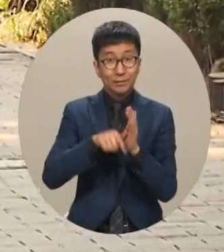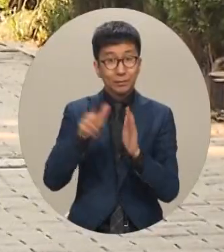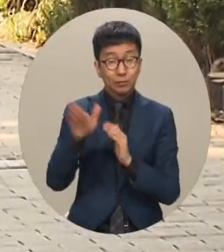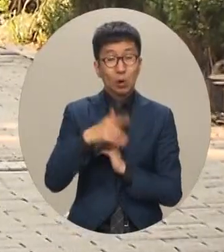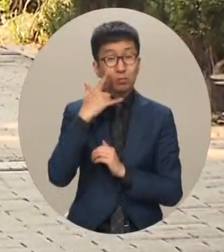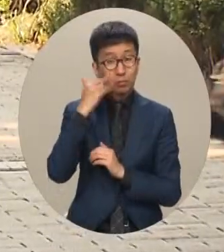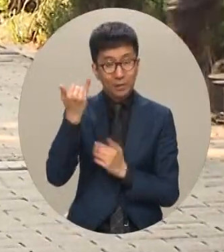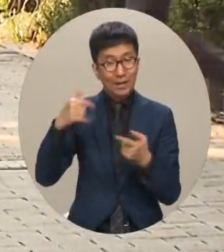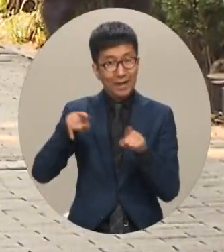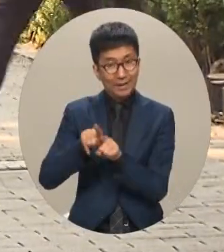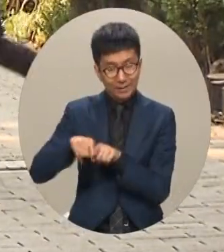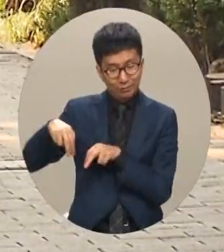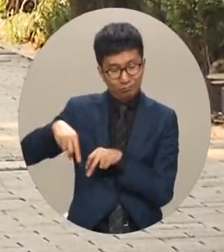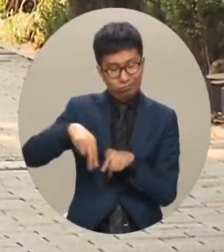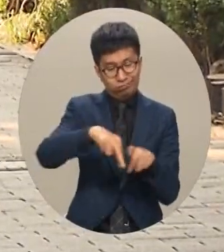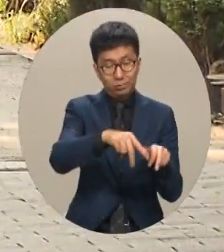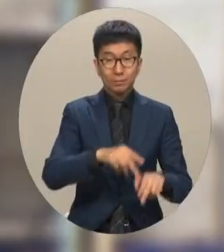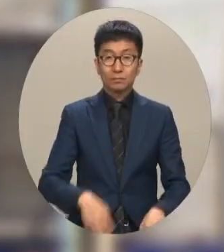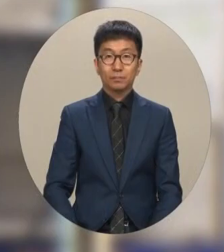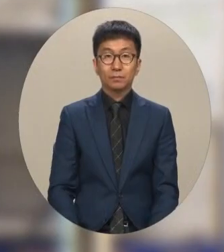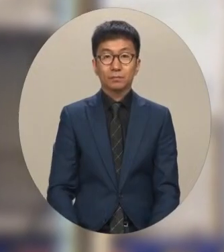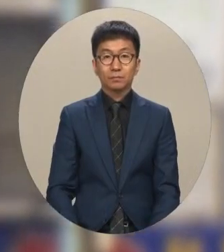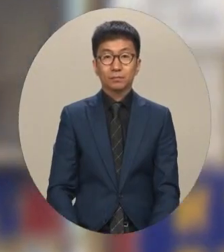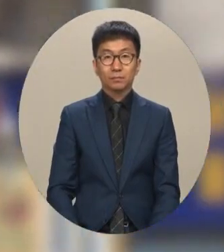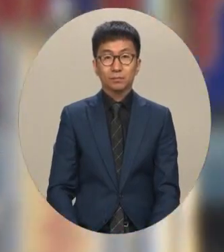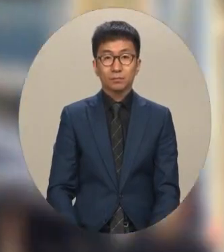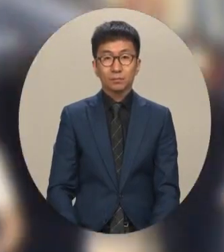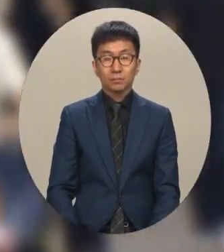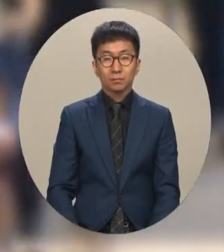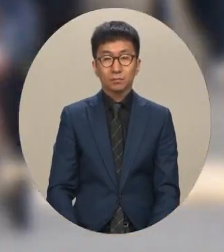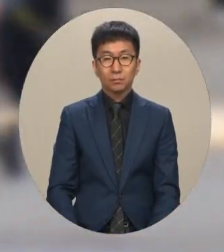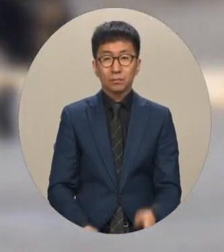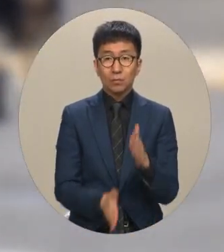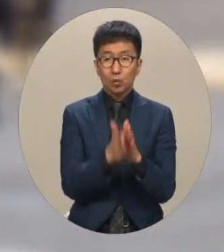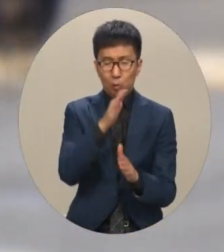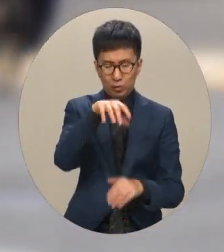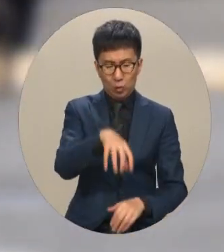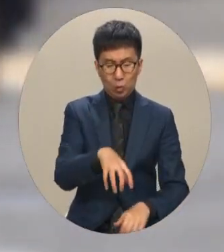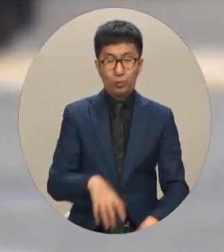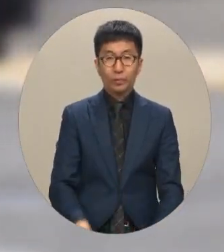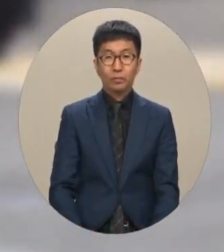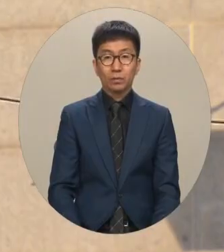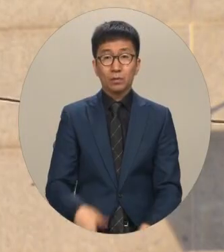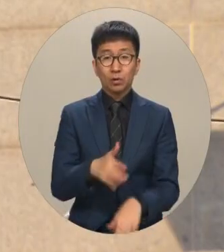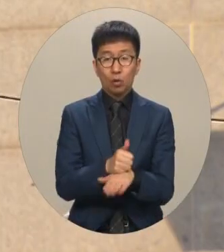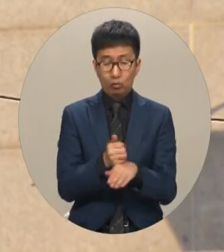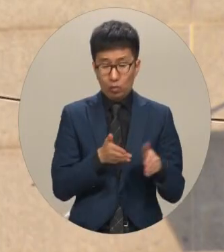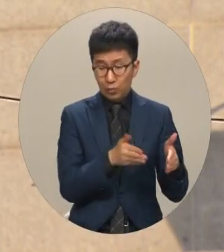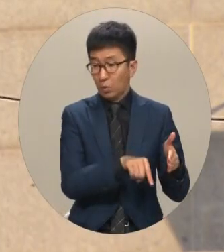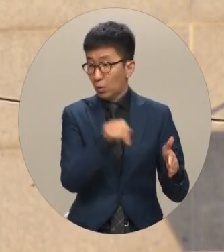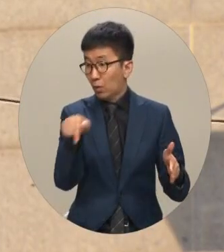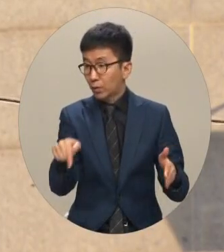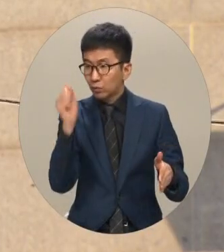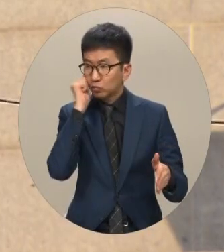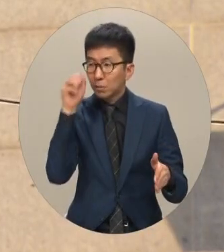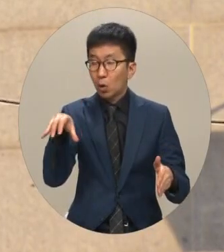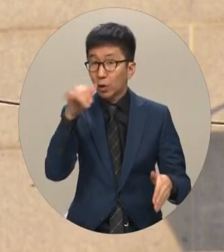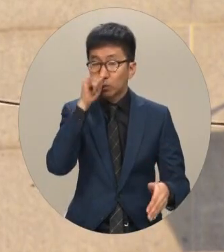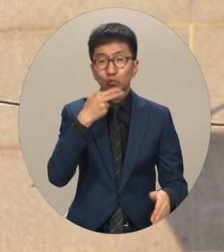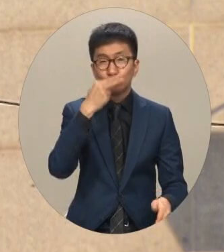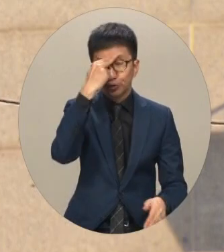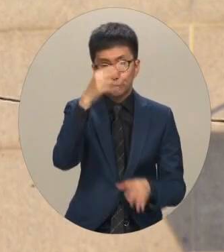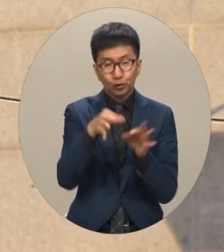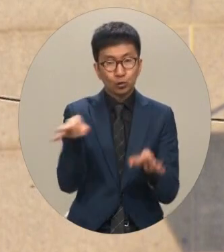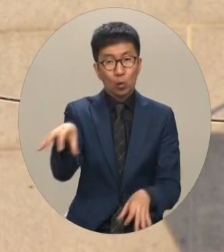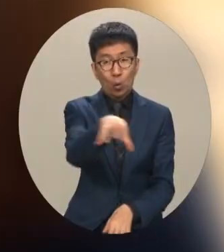엄마 아빠와 분주하게 등원합니다 도심 한가운데 자리잡은 곳이다 보니 도로 하나만 건너도 숙박시설과 술집이